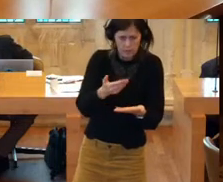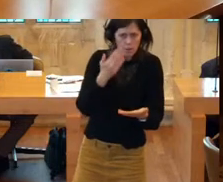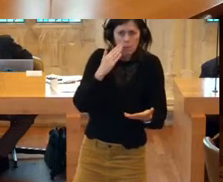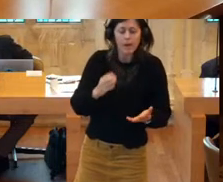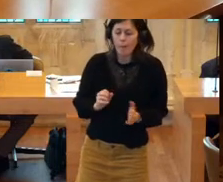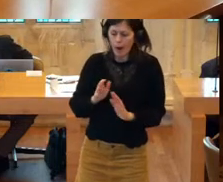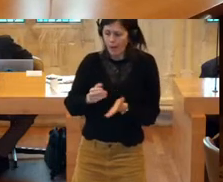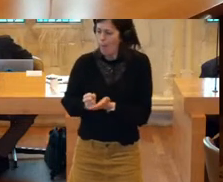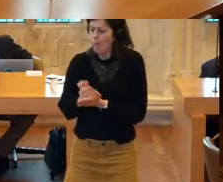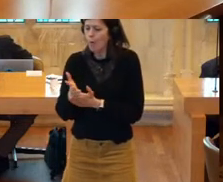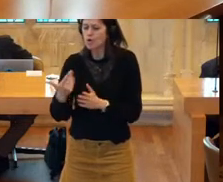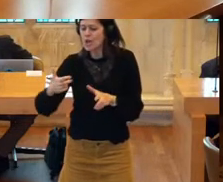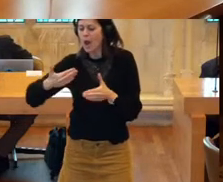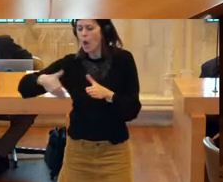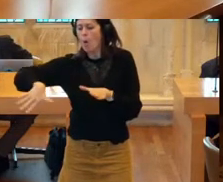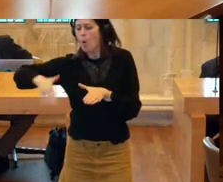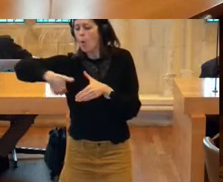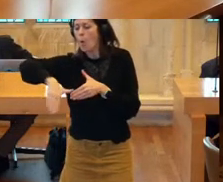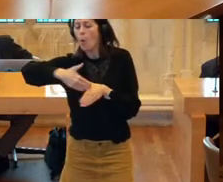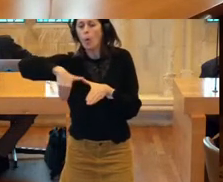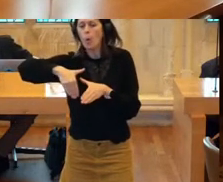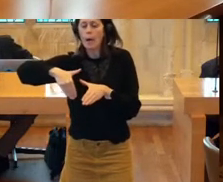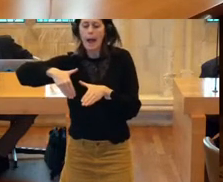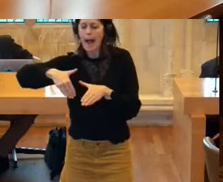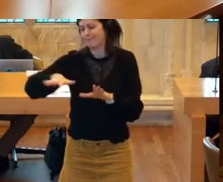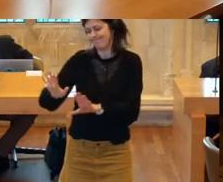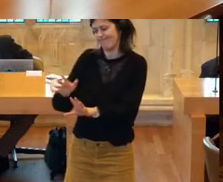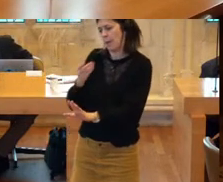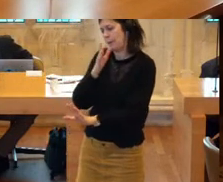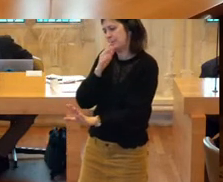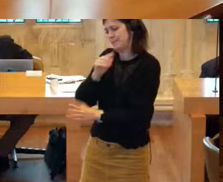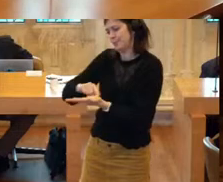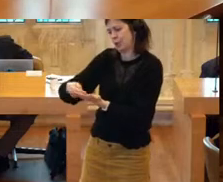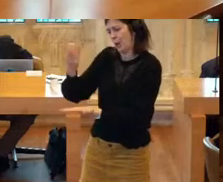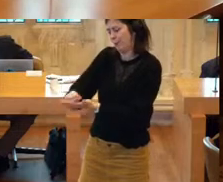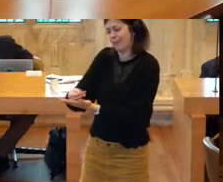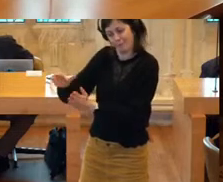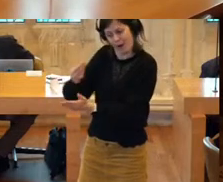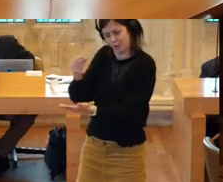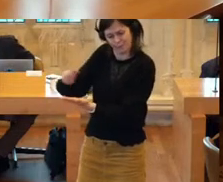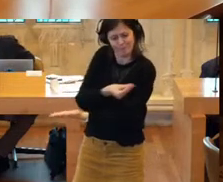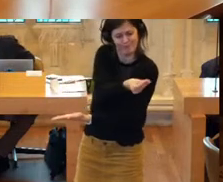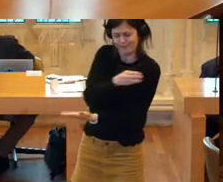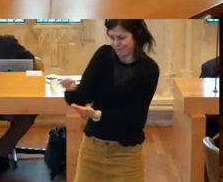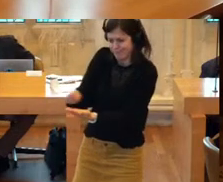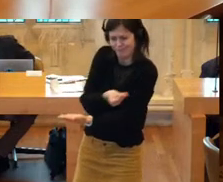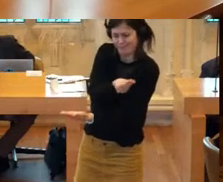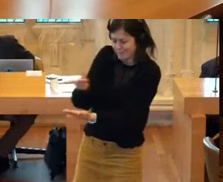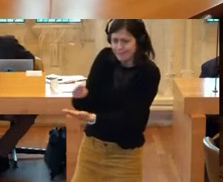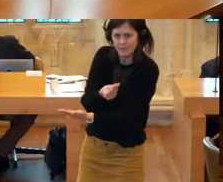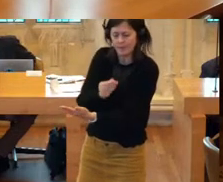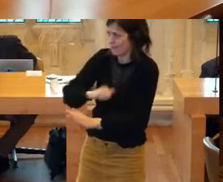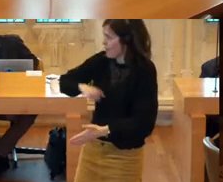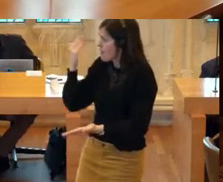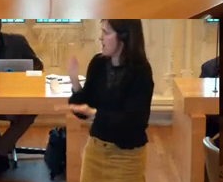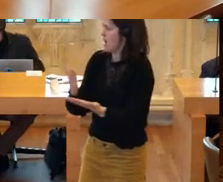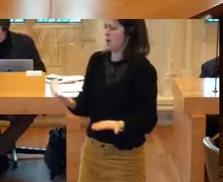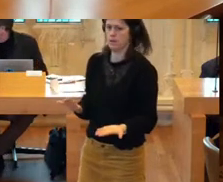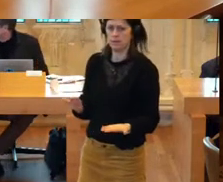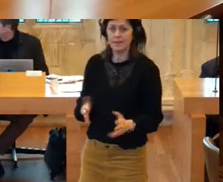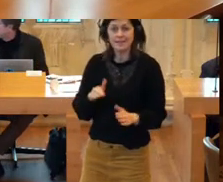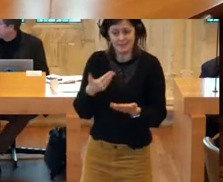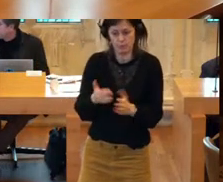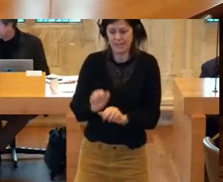projets locaux pour les dizaines d'années à venir. C'est afin de réveiller les consciences que nous avons manifestées ce